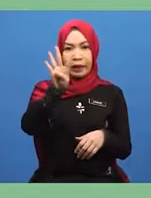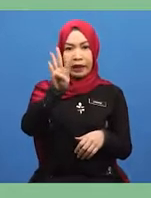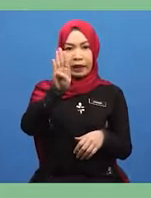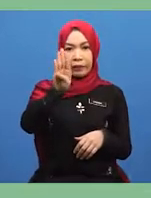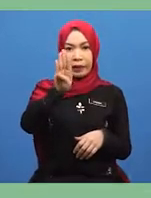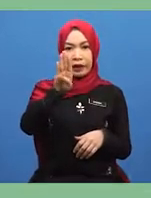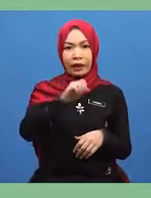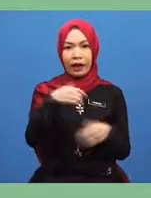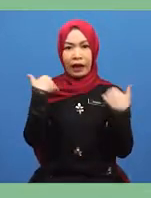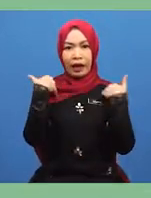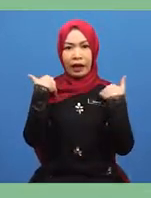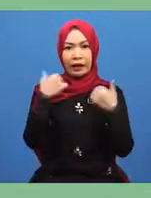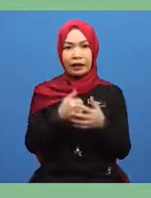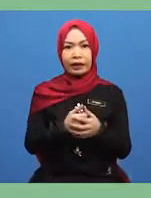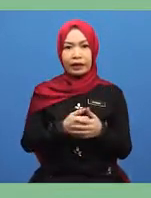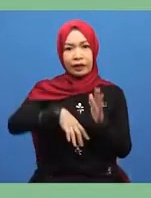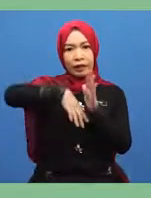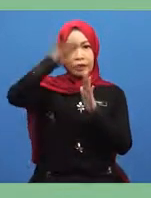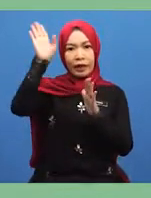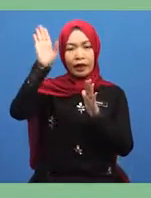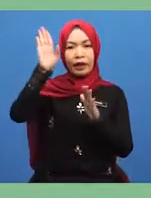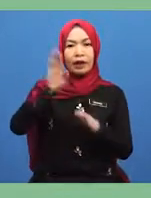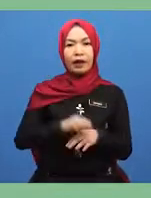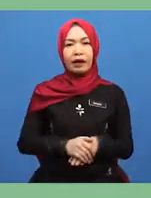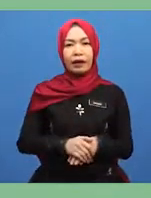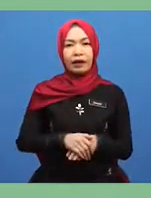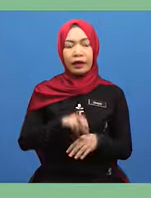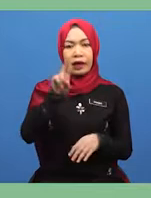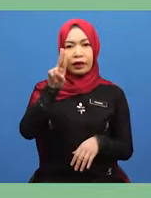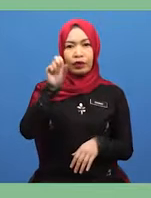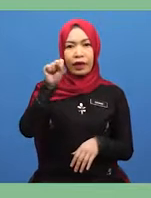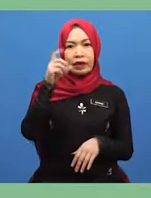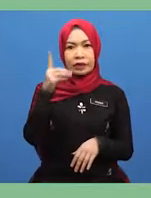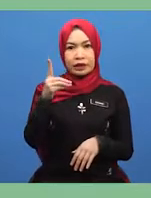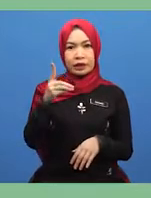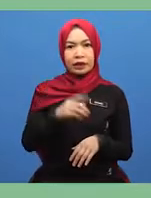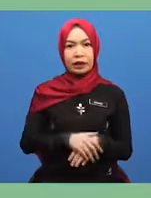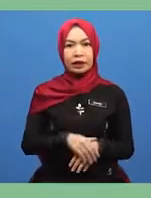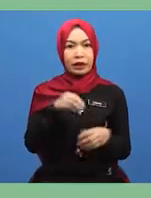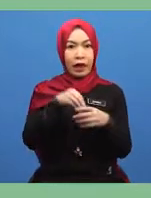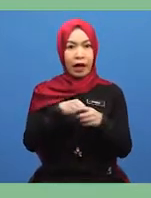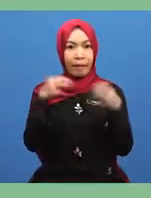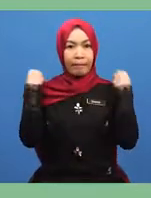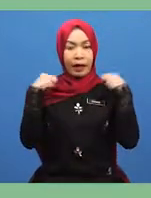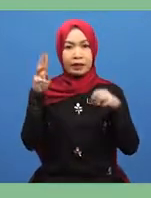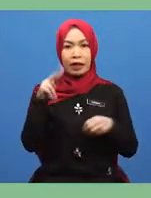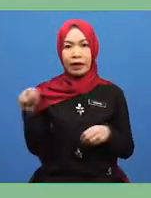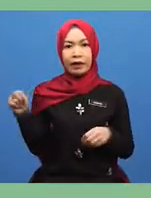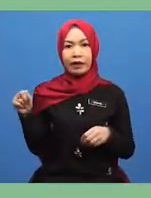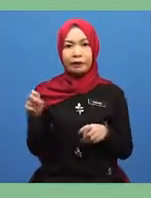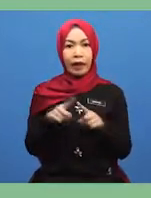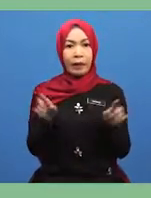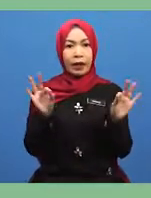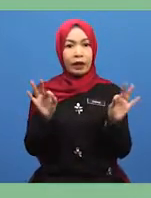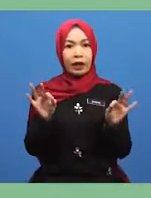wujudnya lebihan penawaran USD di pasaran. Sebaliknya, pada kadar pertukaran 1 USD sama